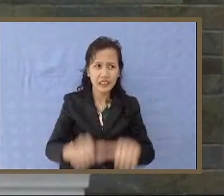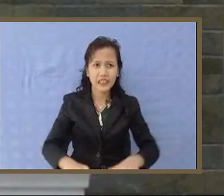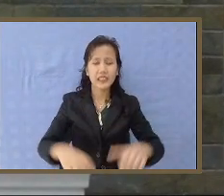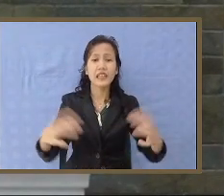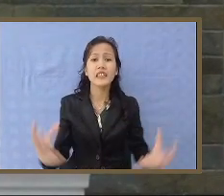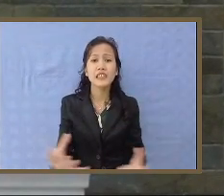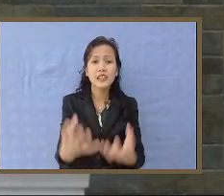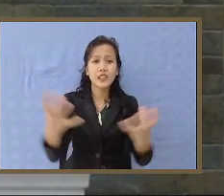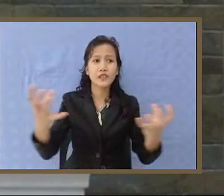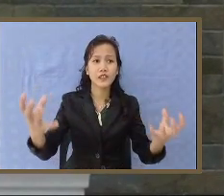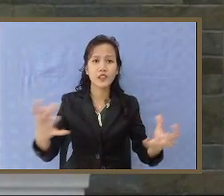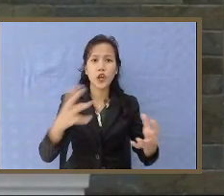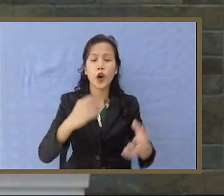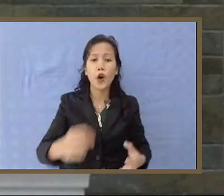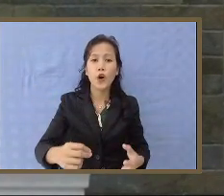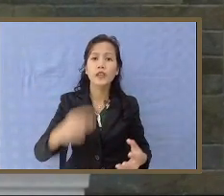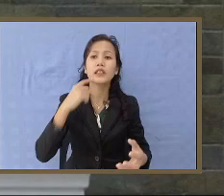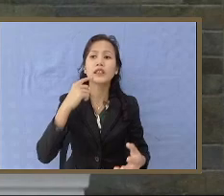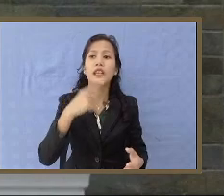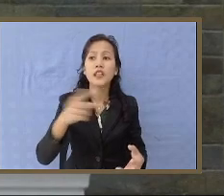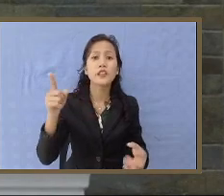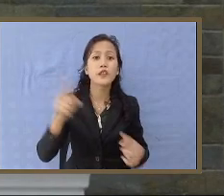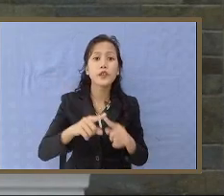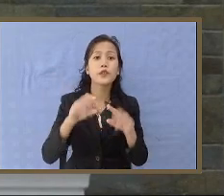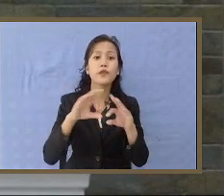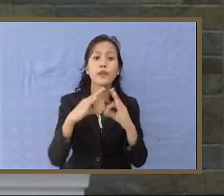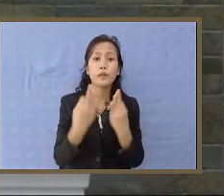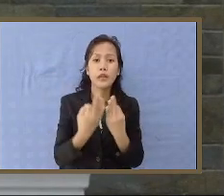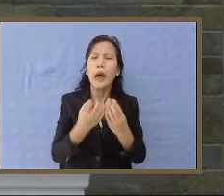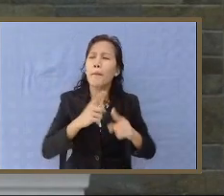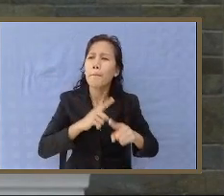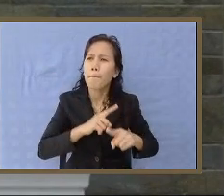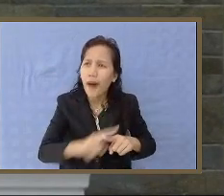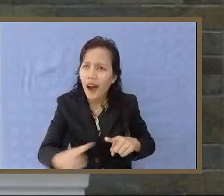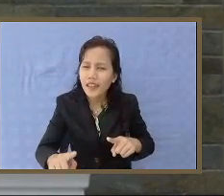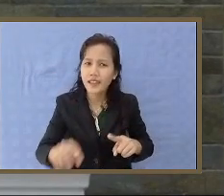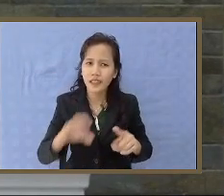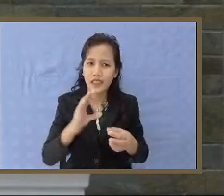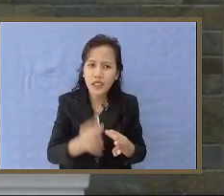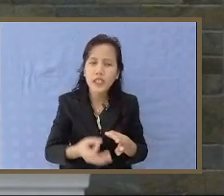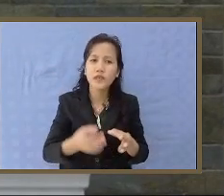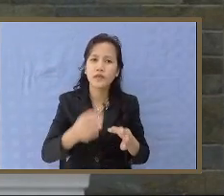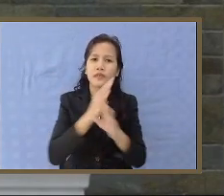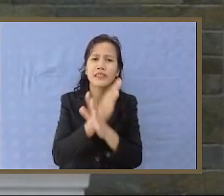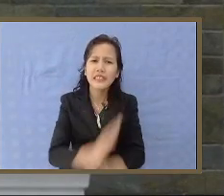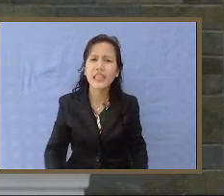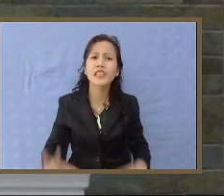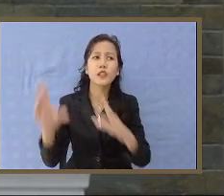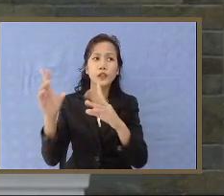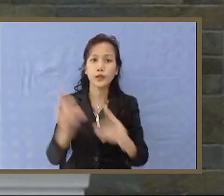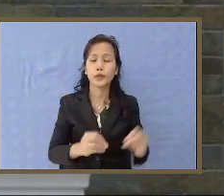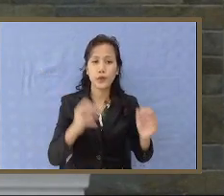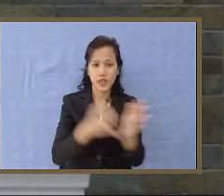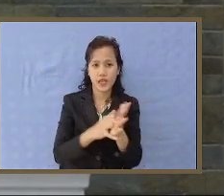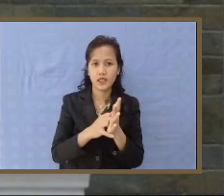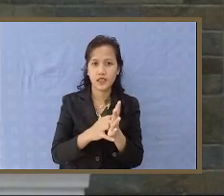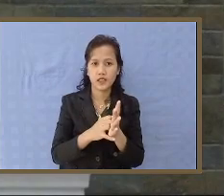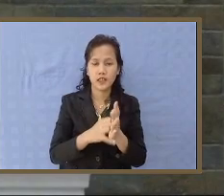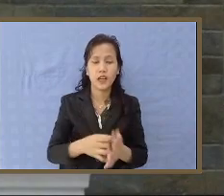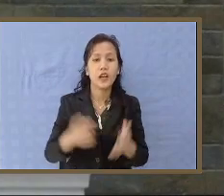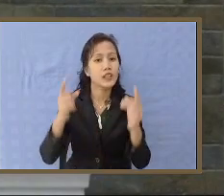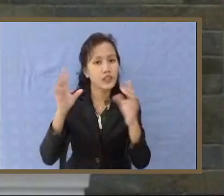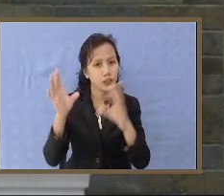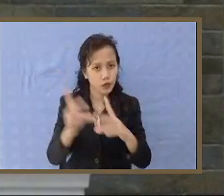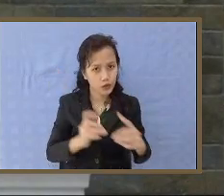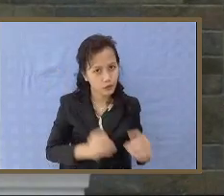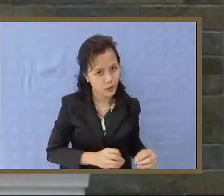But, if you cannot do that, ha, kung hindi nyo pa magagawa yan, ang gawin nyo mga